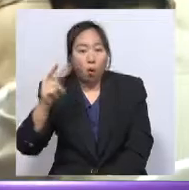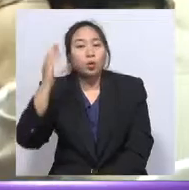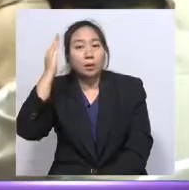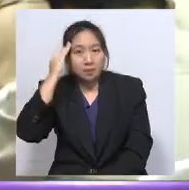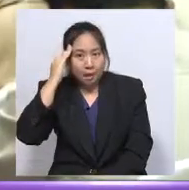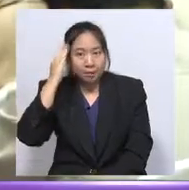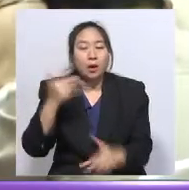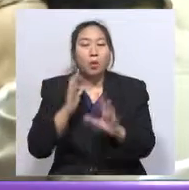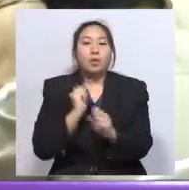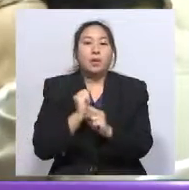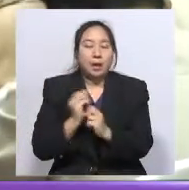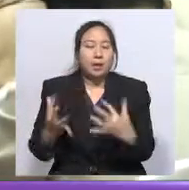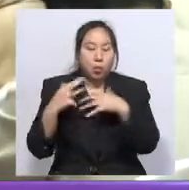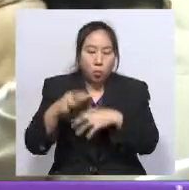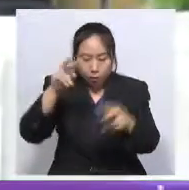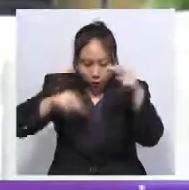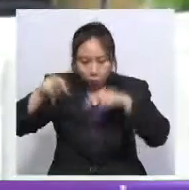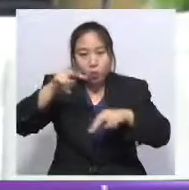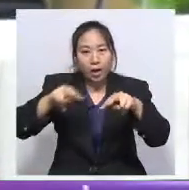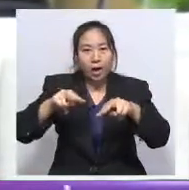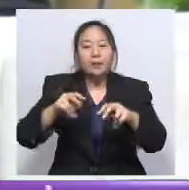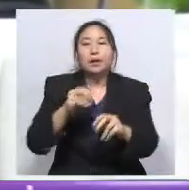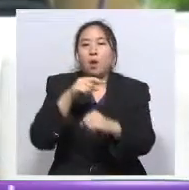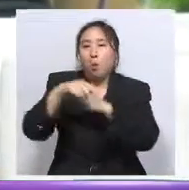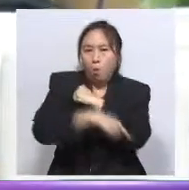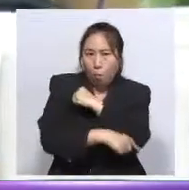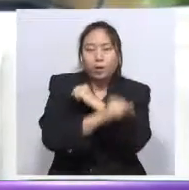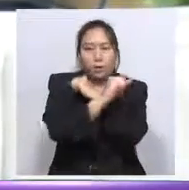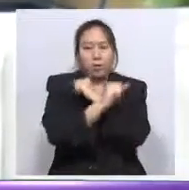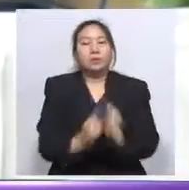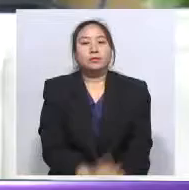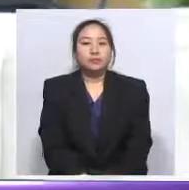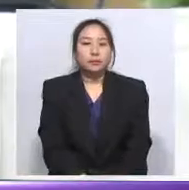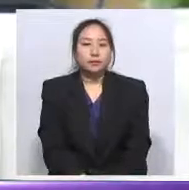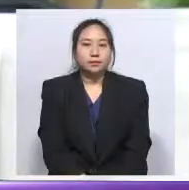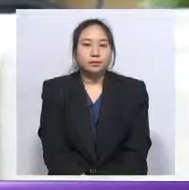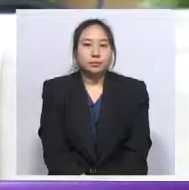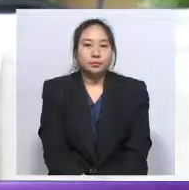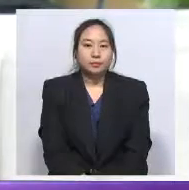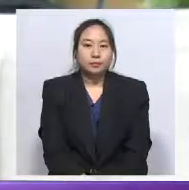ราบและส่งเจ้าหน้าที่มาร่วมกำกับดูแลเพื่อป้องกันการทุจริตอย่างใกล้ชิดด้วยค่ะ